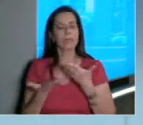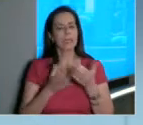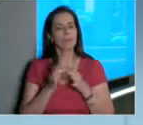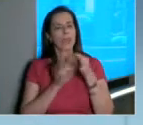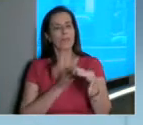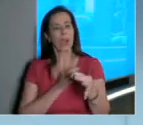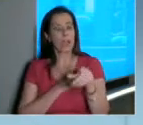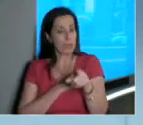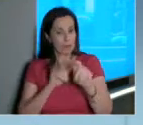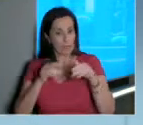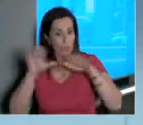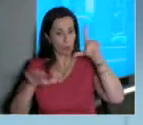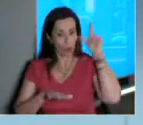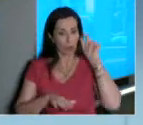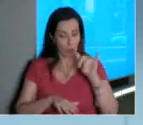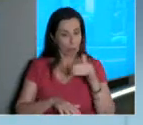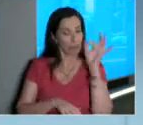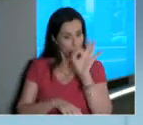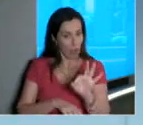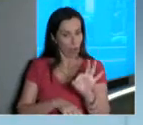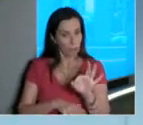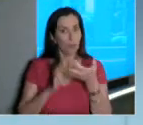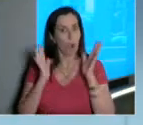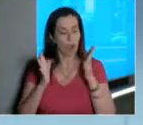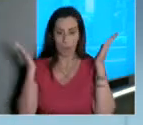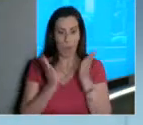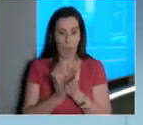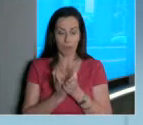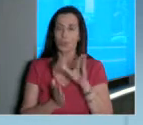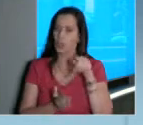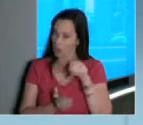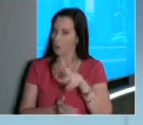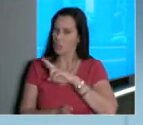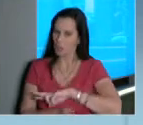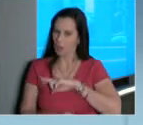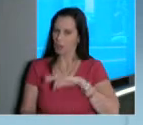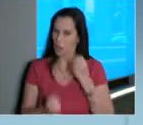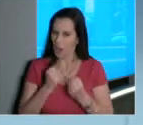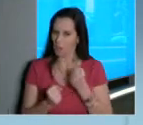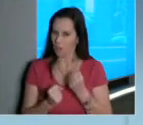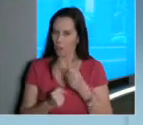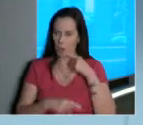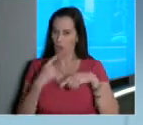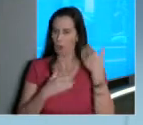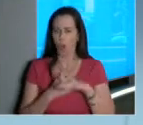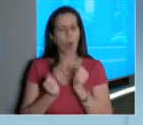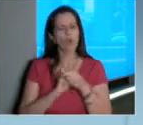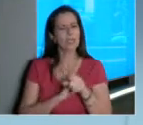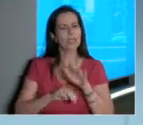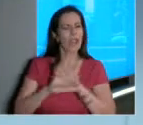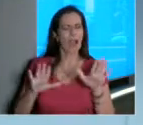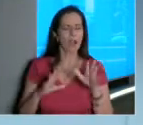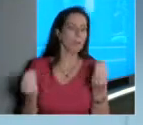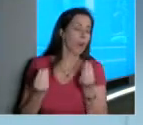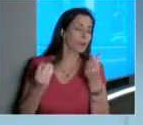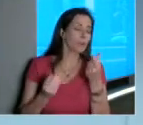לפריפריה? האם סגירת שדה דוב אכן תפגע באופן אנוש בעיר אלעד, שגם ככה סובלת מקשיים רבים בשנים האחרונות, או שזה רק